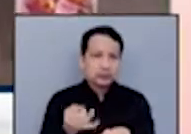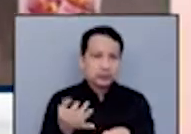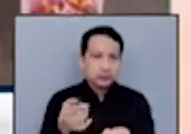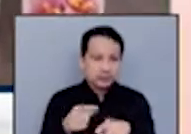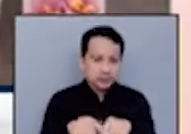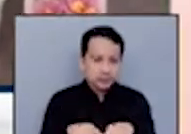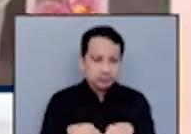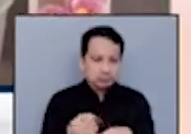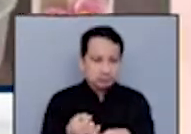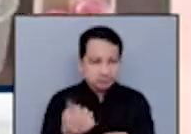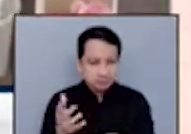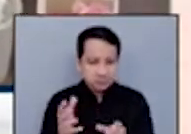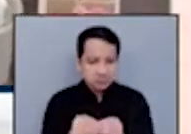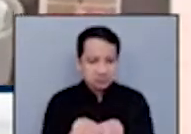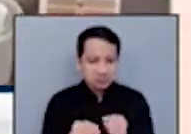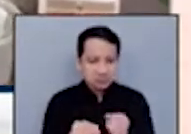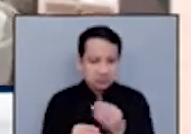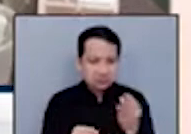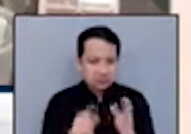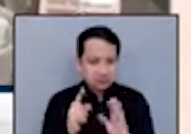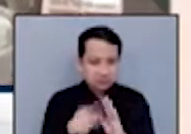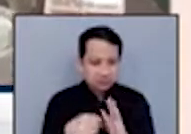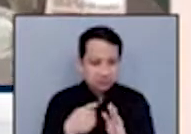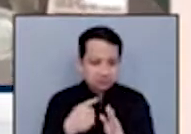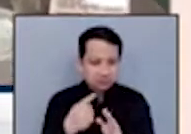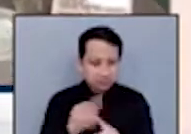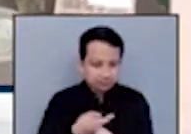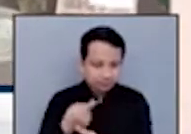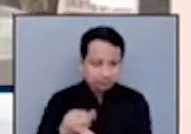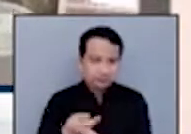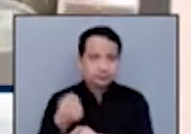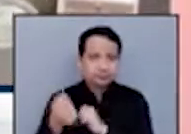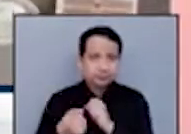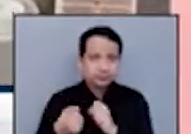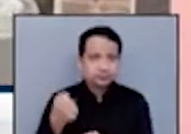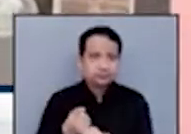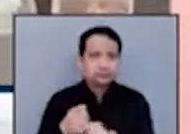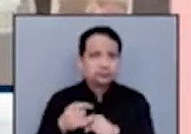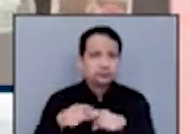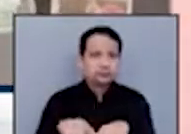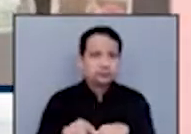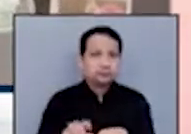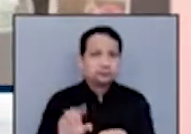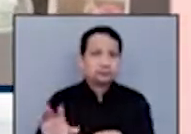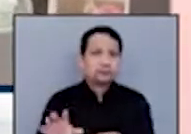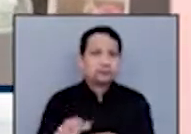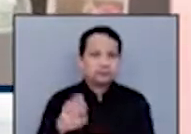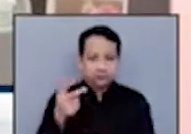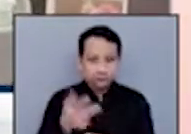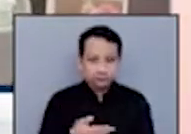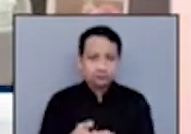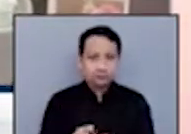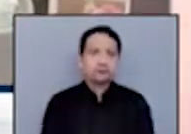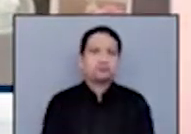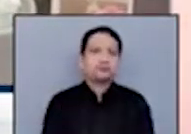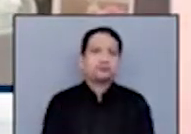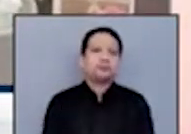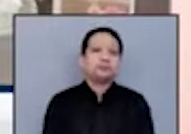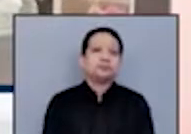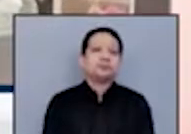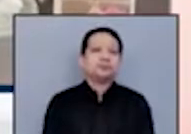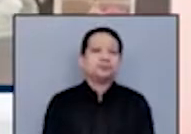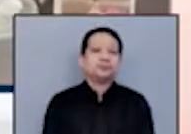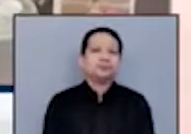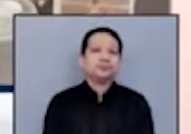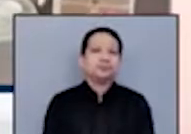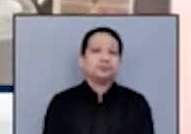ng several months to up to a year. Ganun. Depende rin. So, pag na-attach ako dito, 3 months na yung 7 months. Bawal pong ma-attach sa praying